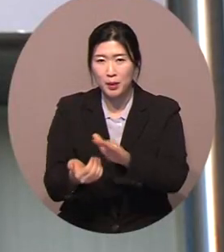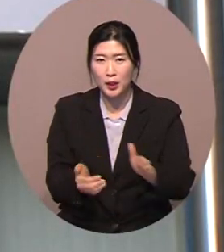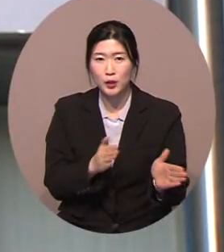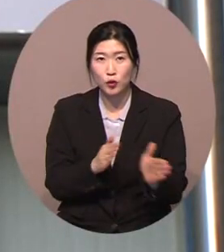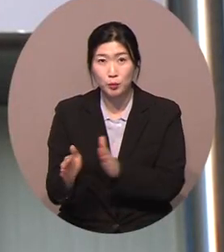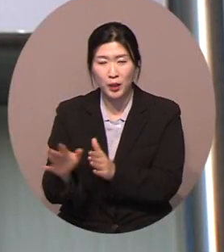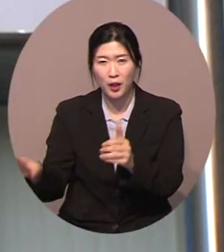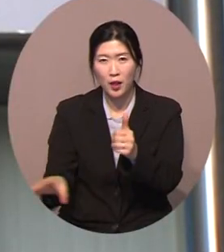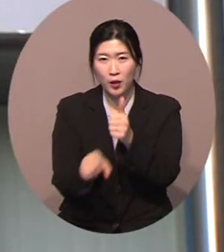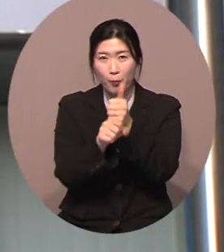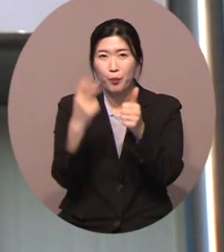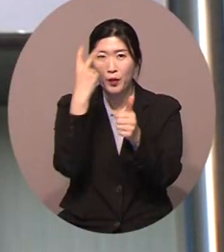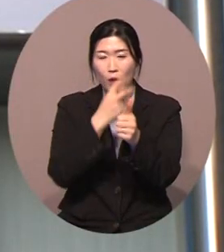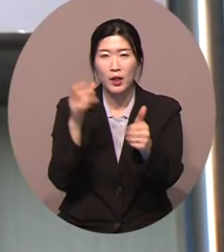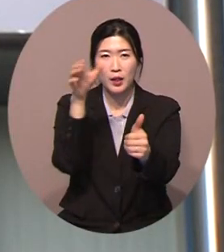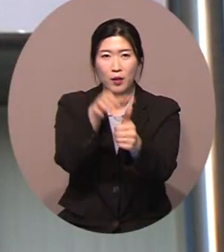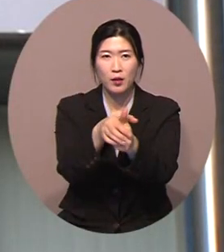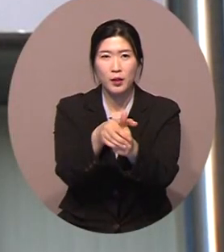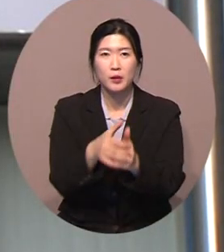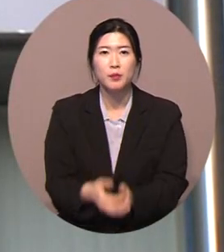거점 병원의 역할을 합니다